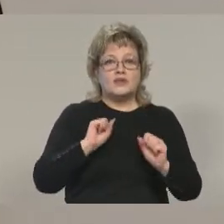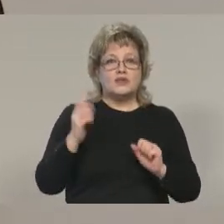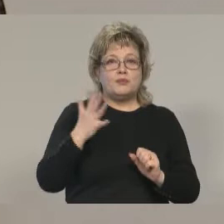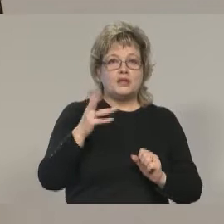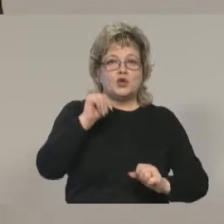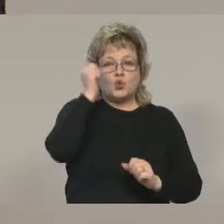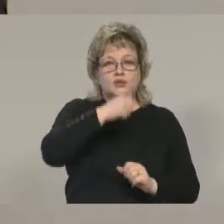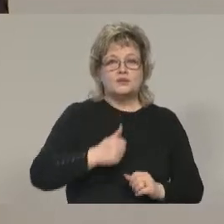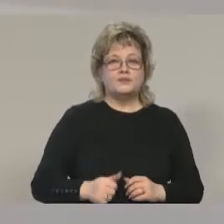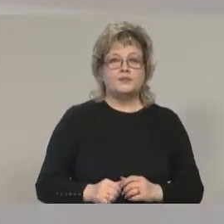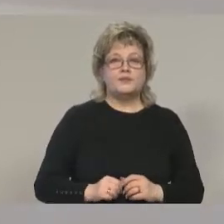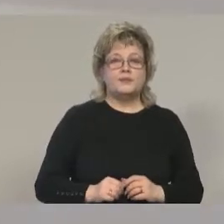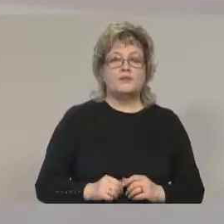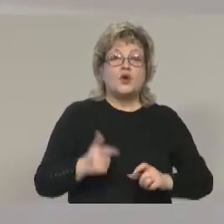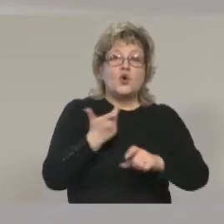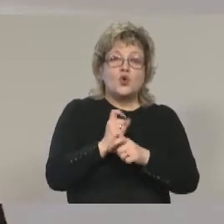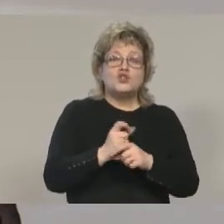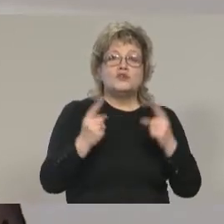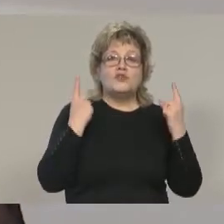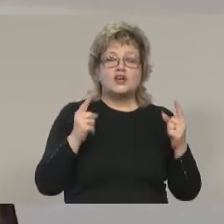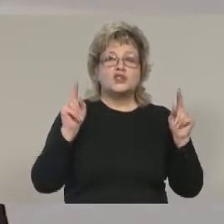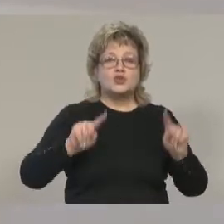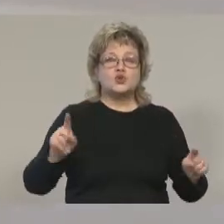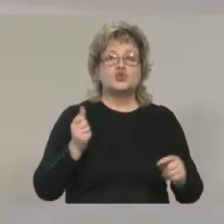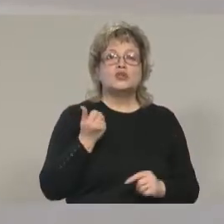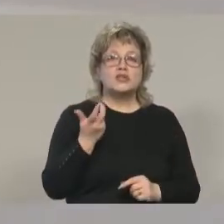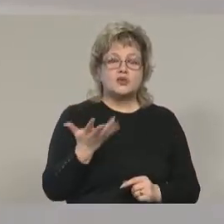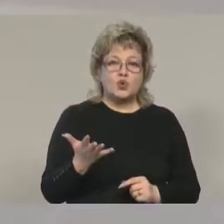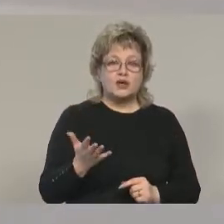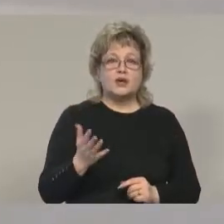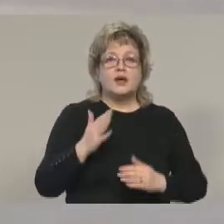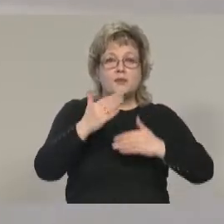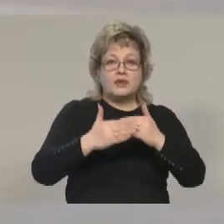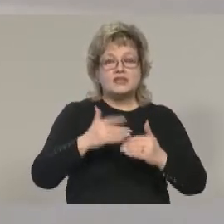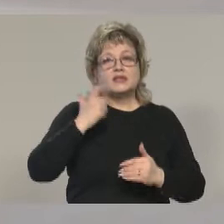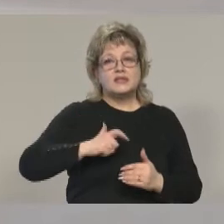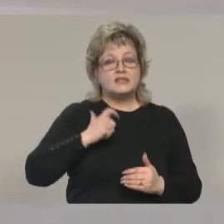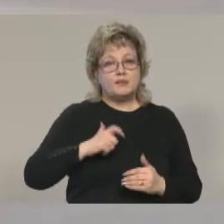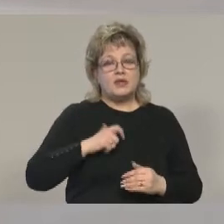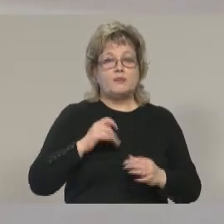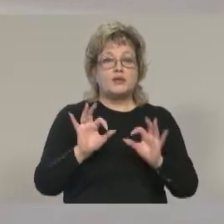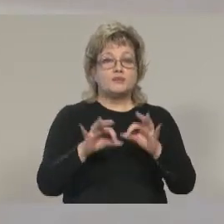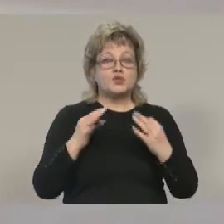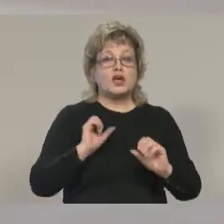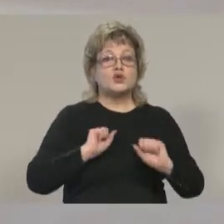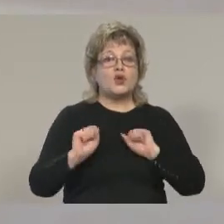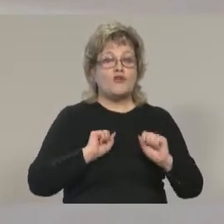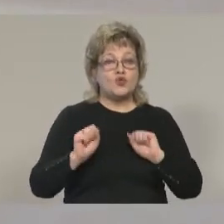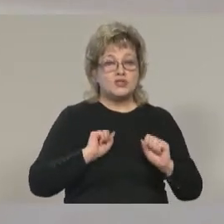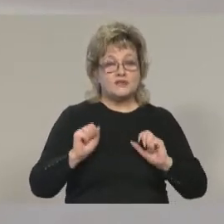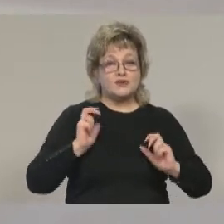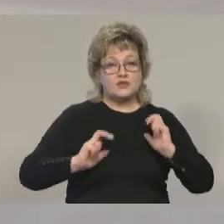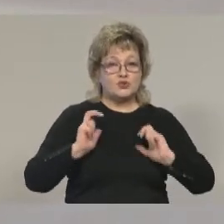год. Очень важно то, насколько близко к себе, скажем так, подпускает руководство вуза,